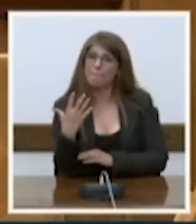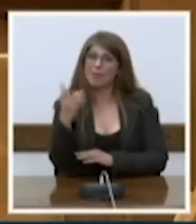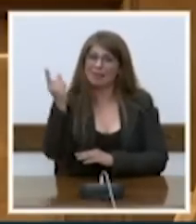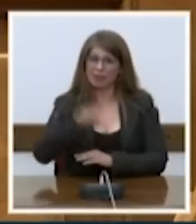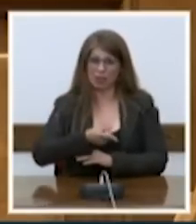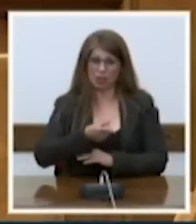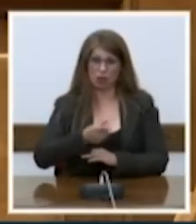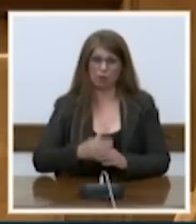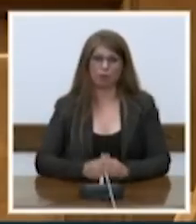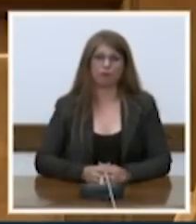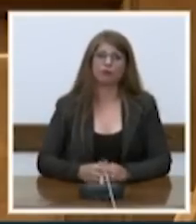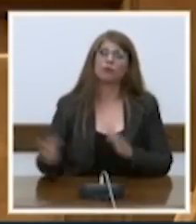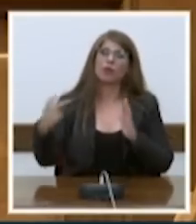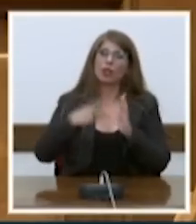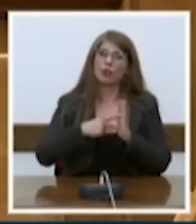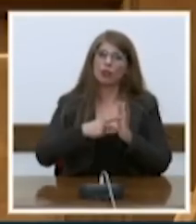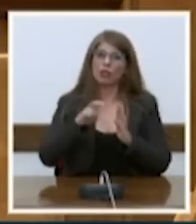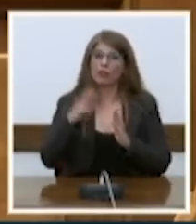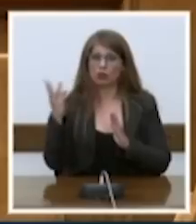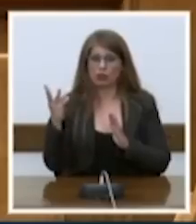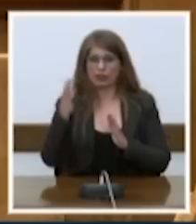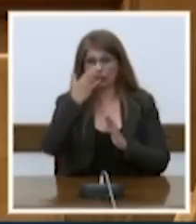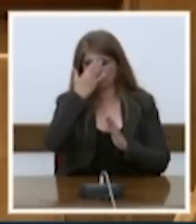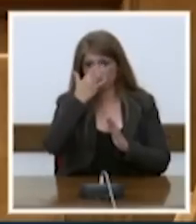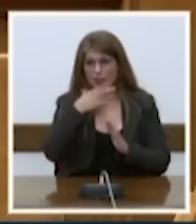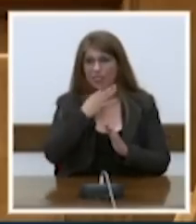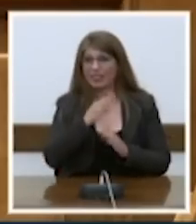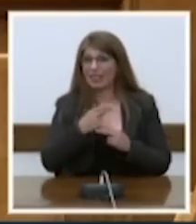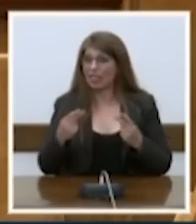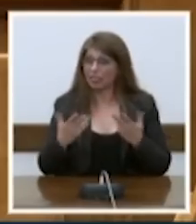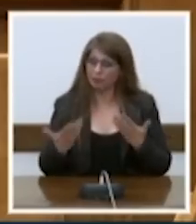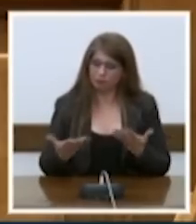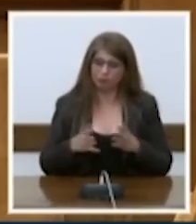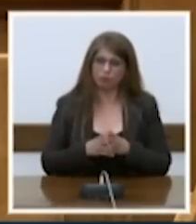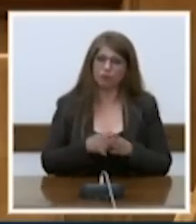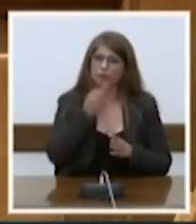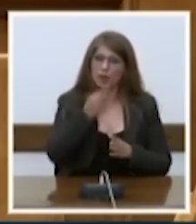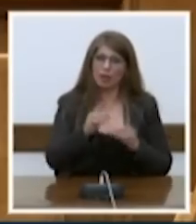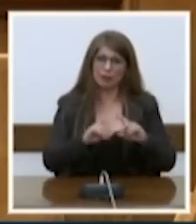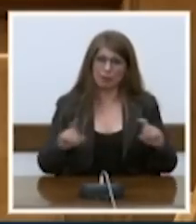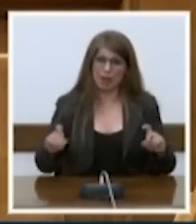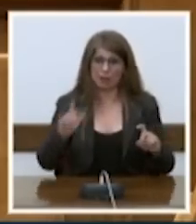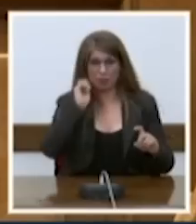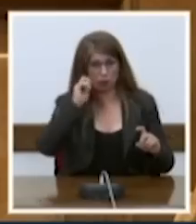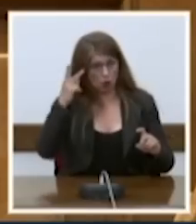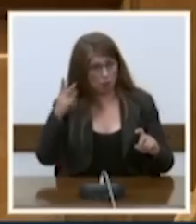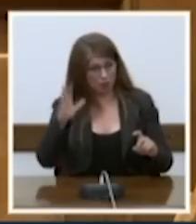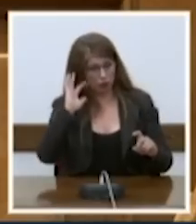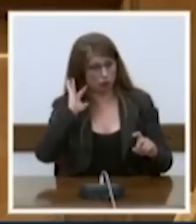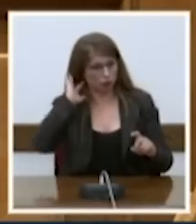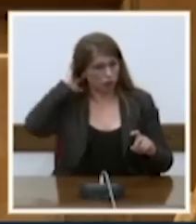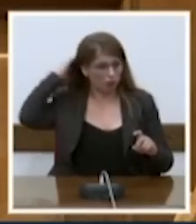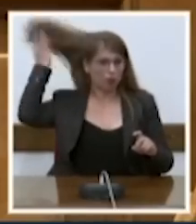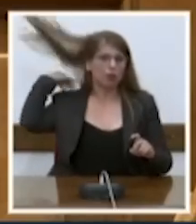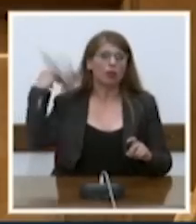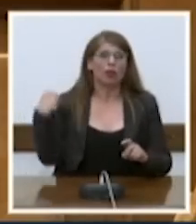2,5% για το 2023. Δηλαδή, για να λέμε τα πράγματα με το όνομά τους, η ελληνική